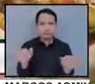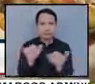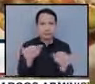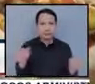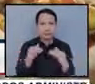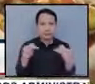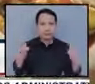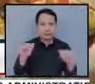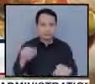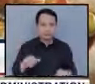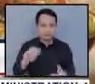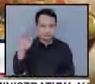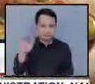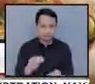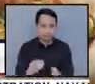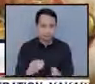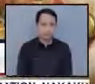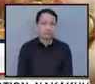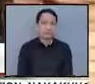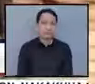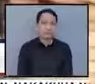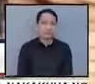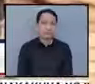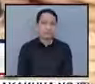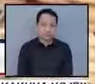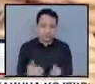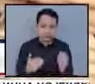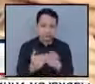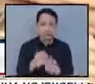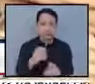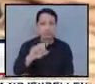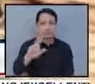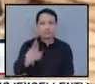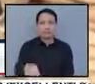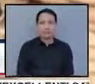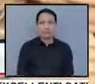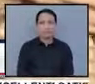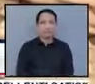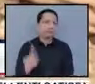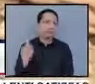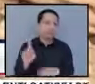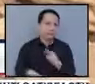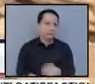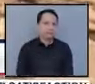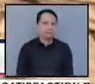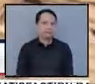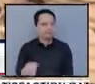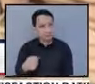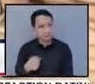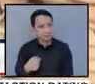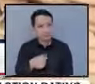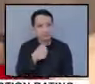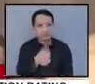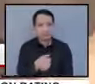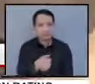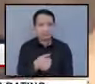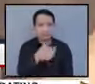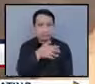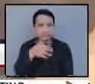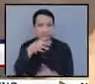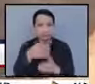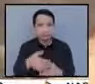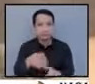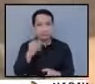ibaba ang presyo o ilapit man lang sa SRP? Ay, hindi ko maano kasi hindi naman ako magsasaka ng sibuyas. Kami